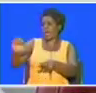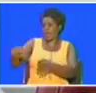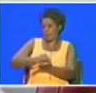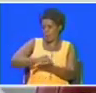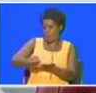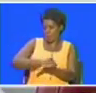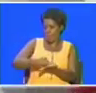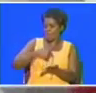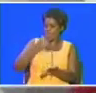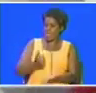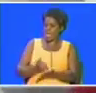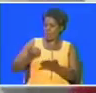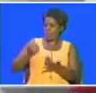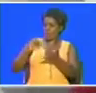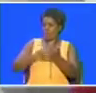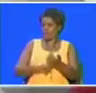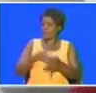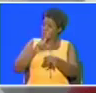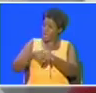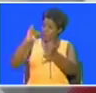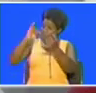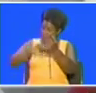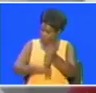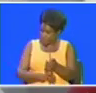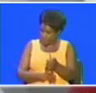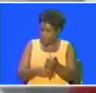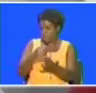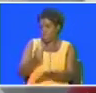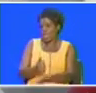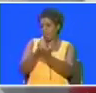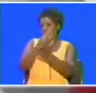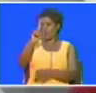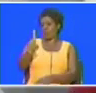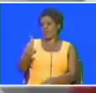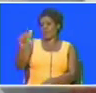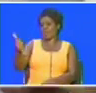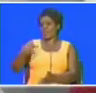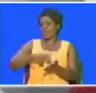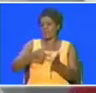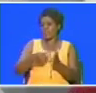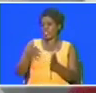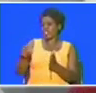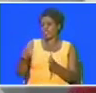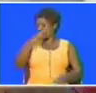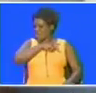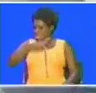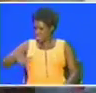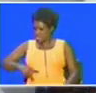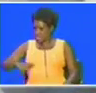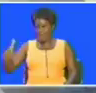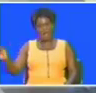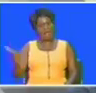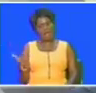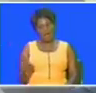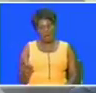ah hebu nimsaidie mke wako. Manake mkioana au mkiolewa ni kusaidiana. Haimaanishi mume unaka kama mfalme pale na huku bibi